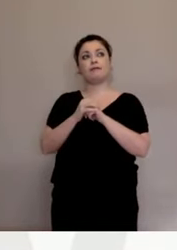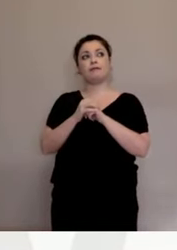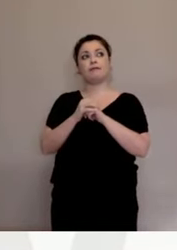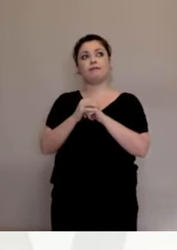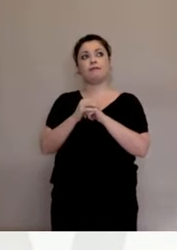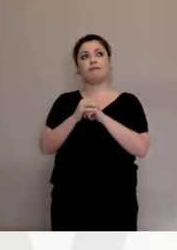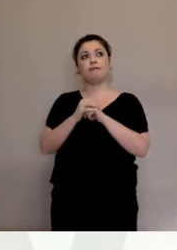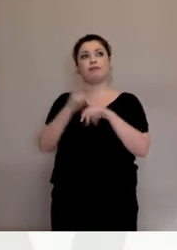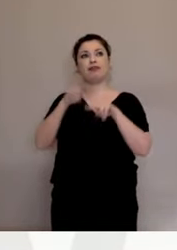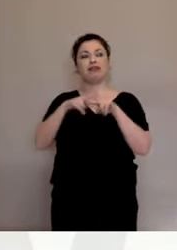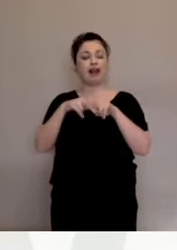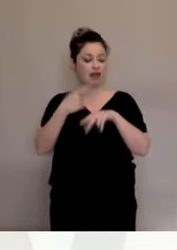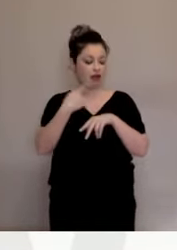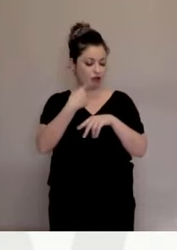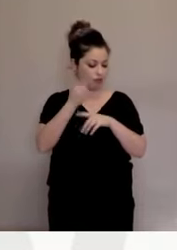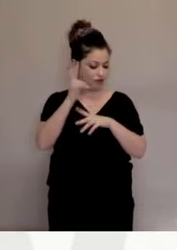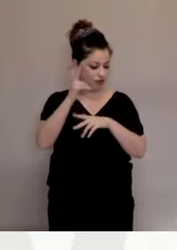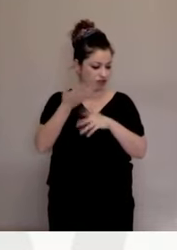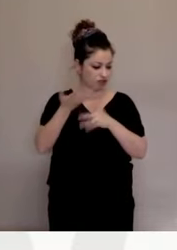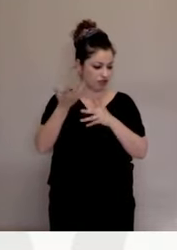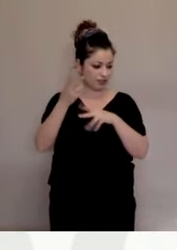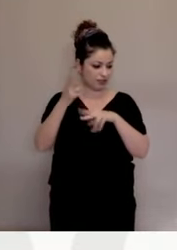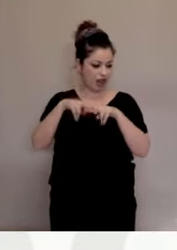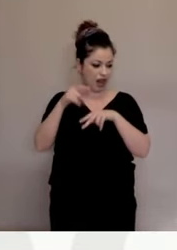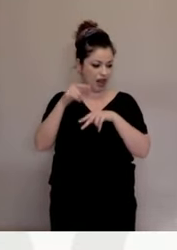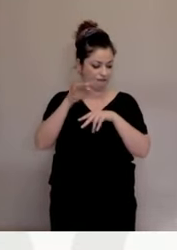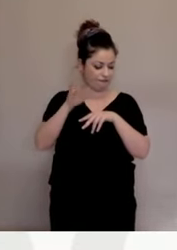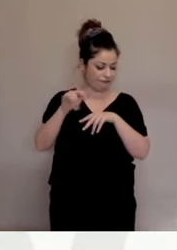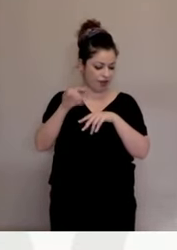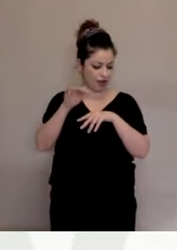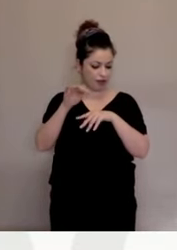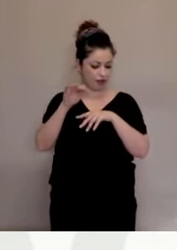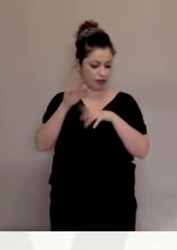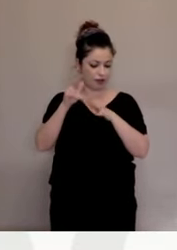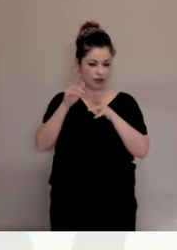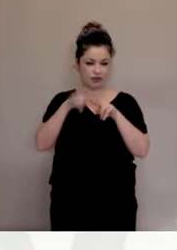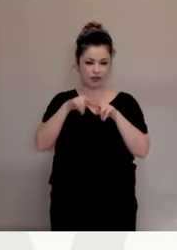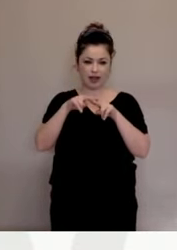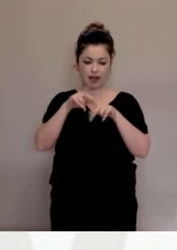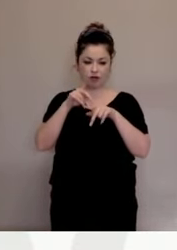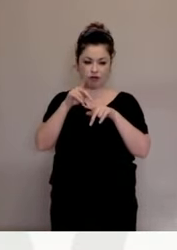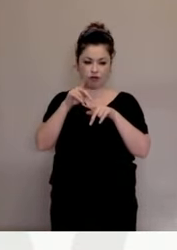En italien, c'est comme en français, la fin est la fin. Non, mais,